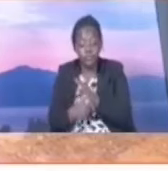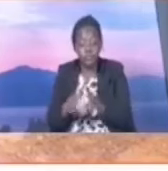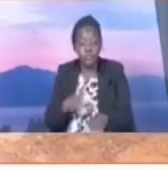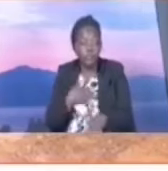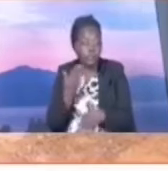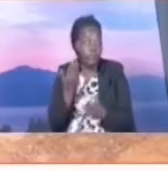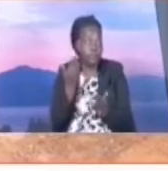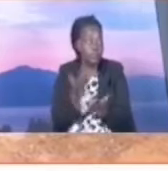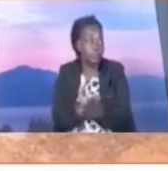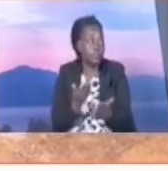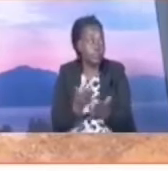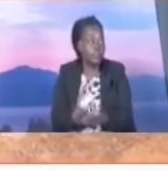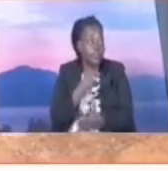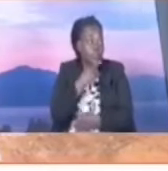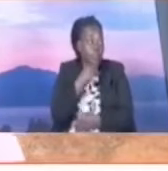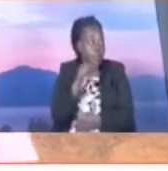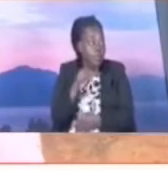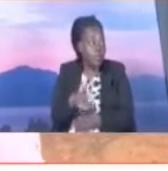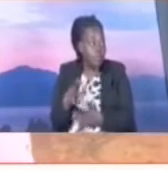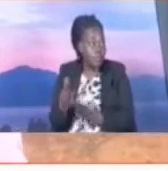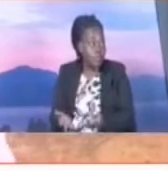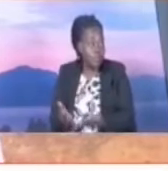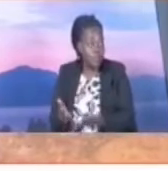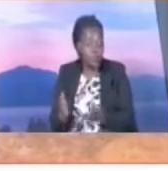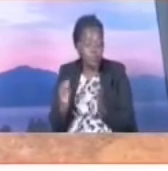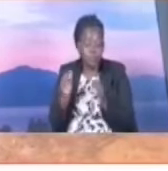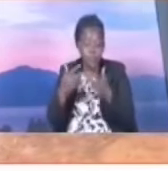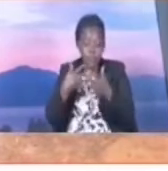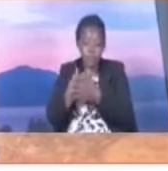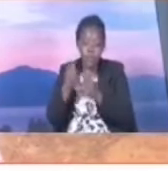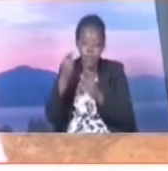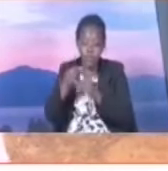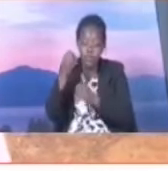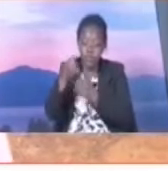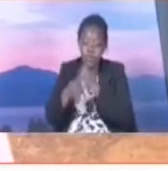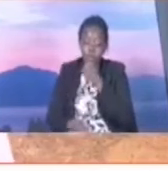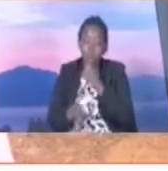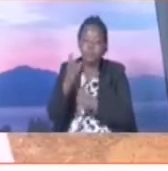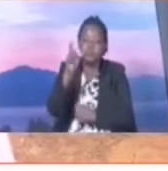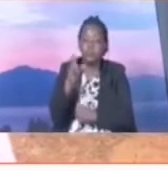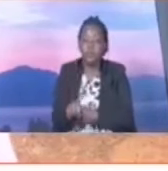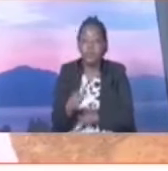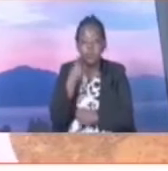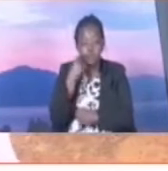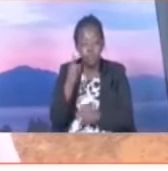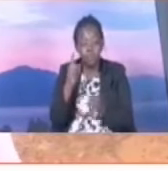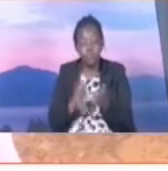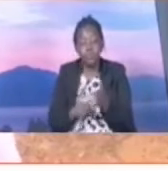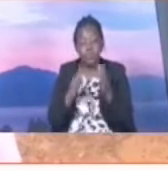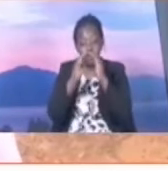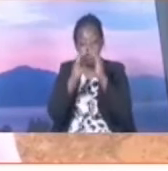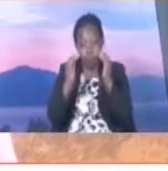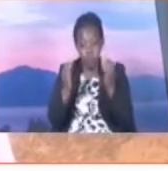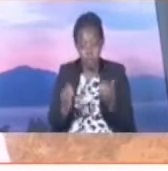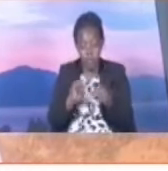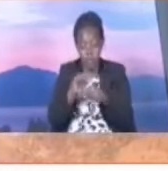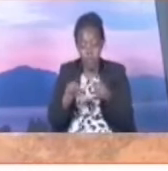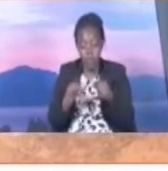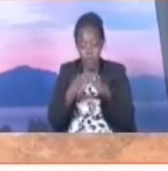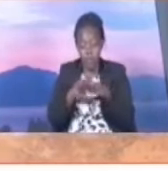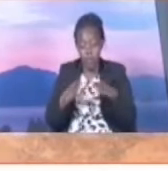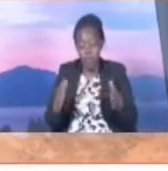Tusaba omusajja oyo bamukunyiza eddala mpaka kwasembayo okulaba nti tufunye obwenkanya ku ttaka lyaffe